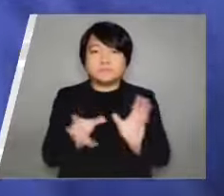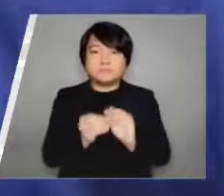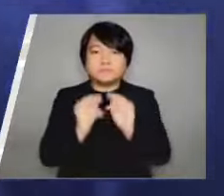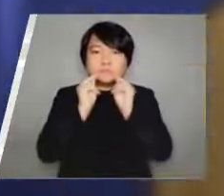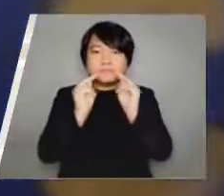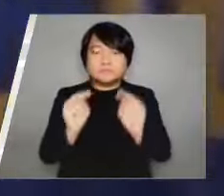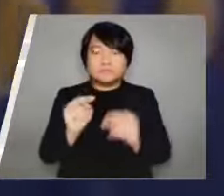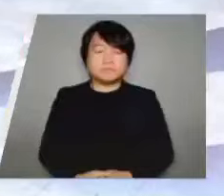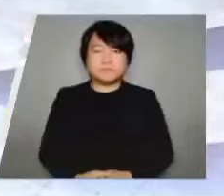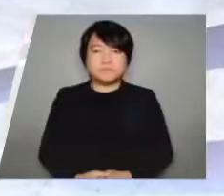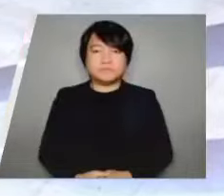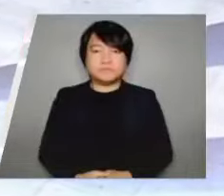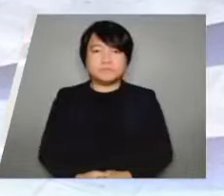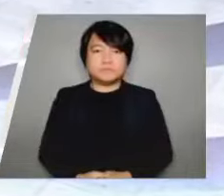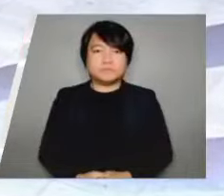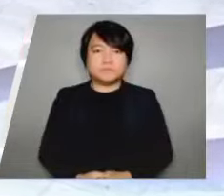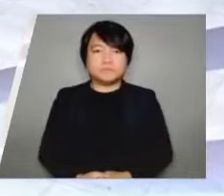saksi.